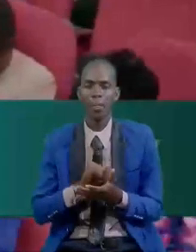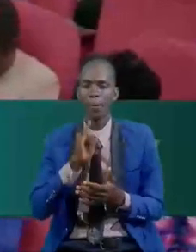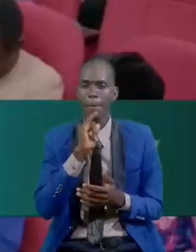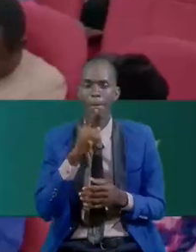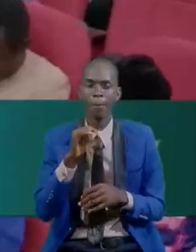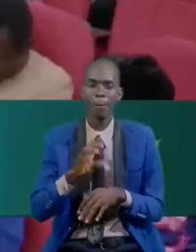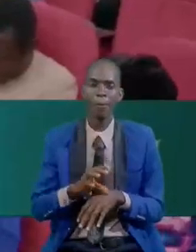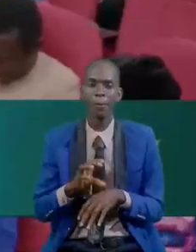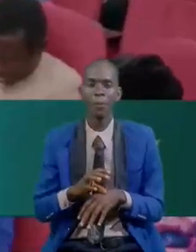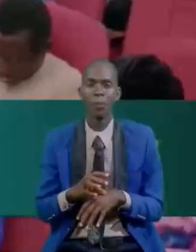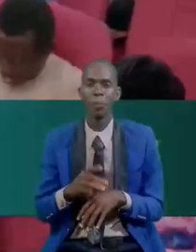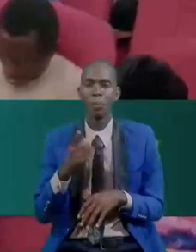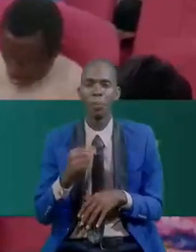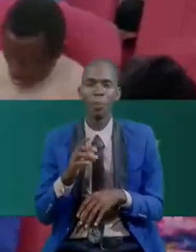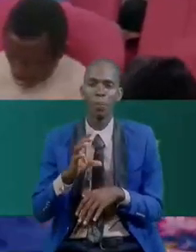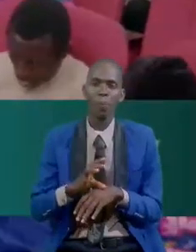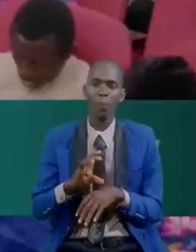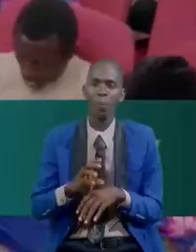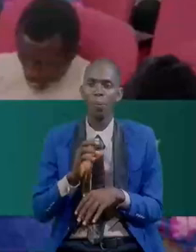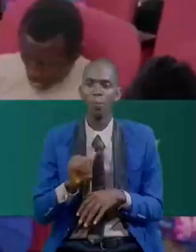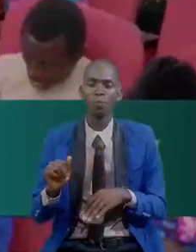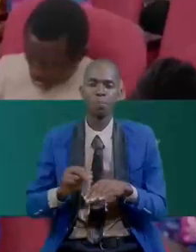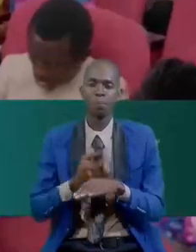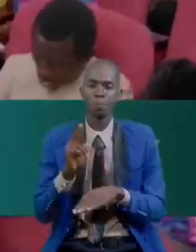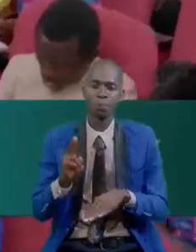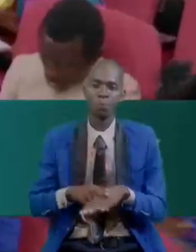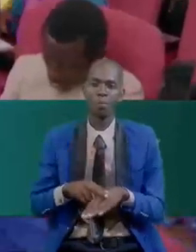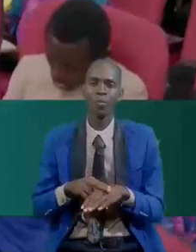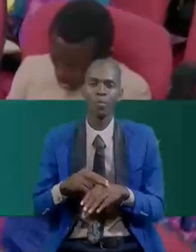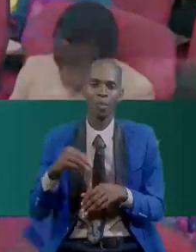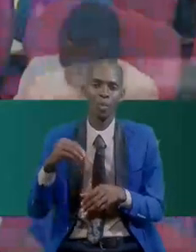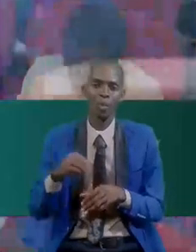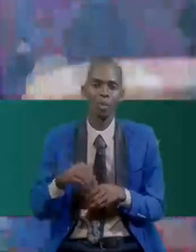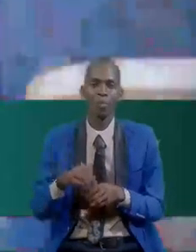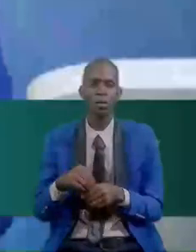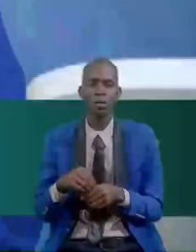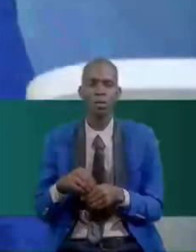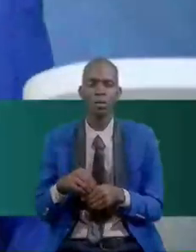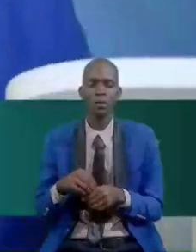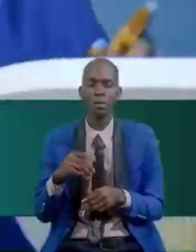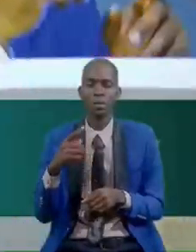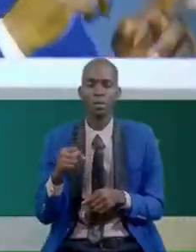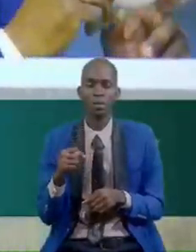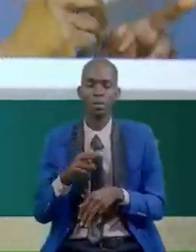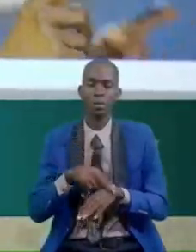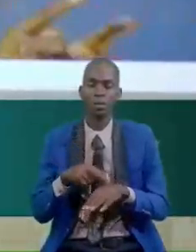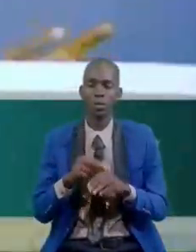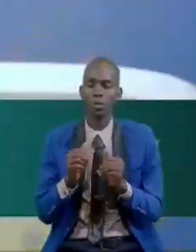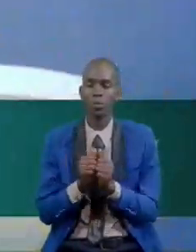l'Église. L'Église est une nation dans une plus grande nation.